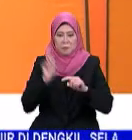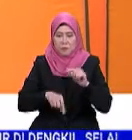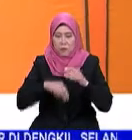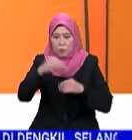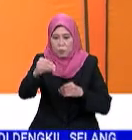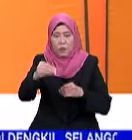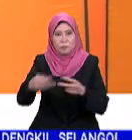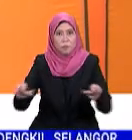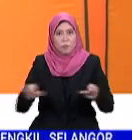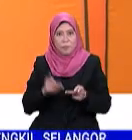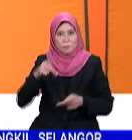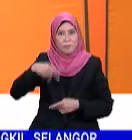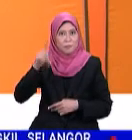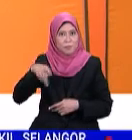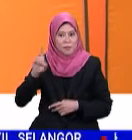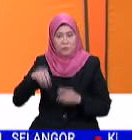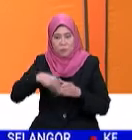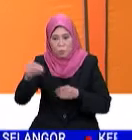tak dapat keluar dari kawasan tersebut.